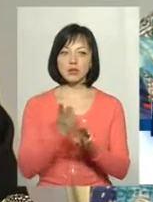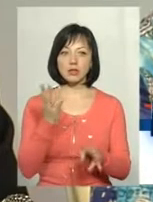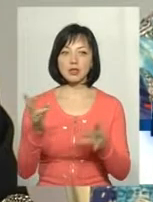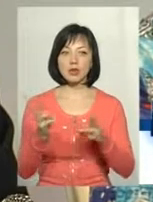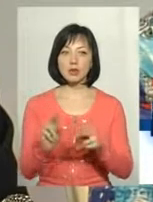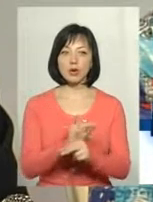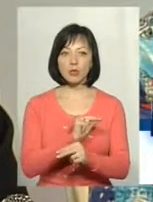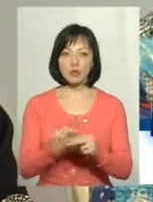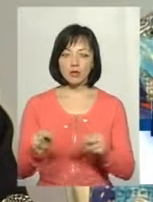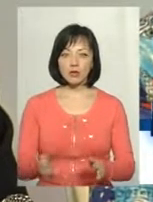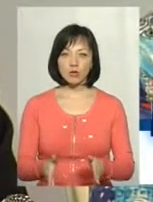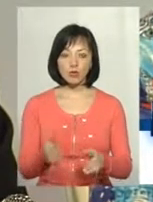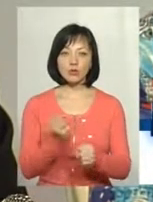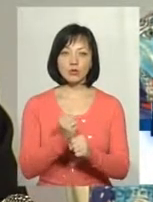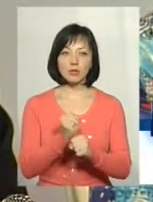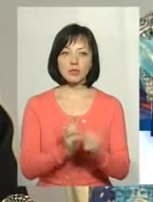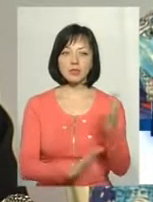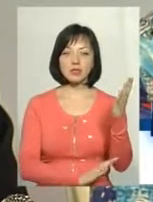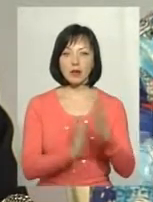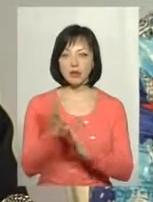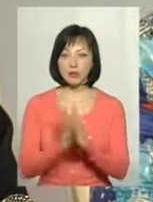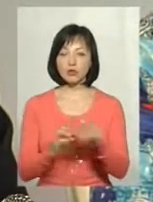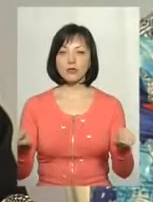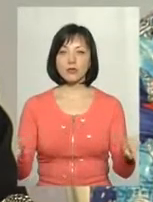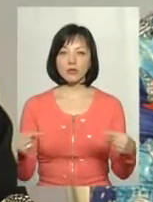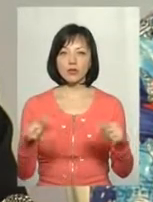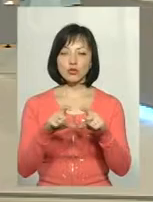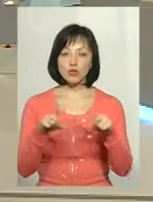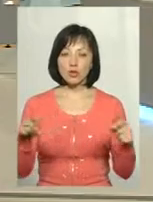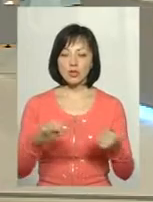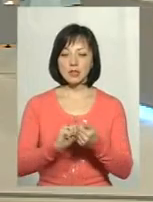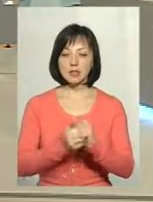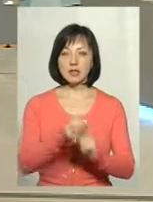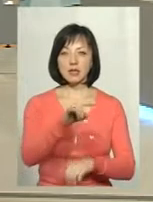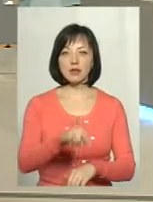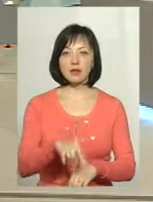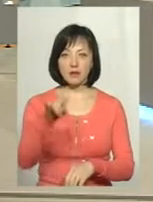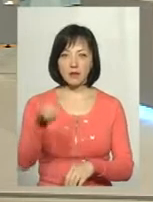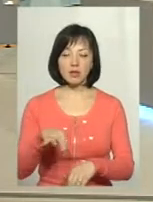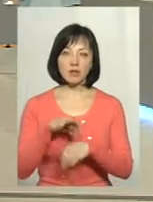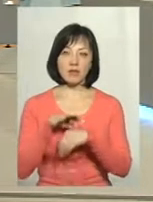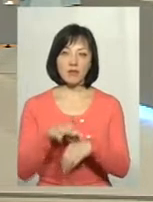поремонтувати дорогу, зробити садочок, відновити школу, замінити вікна, провести